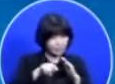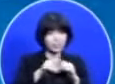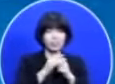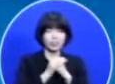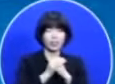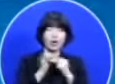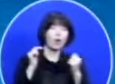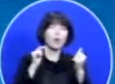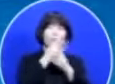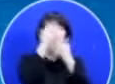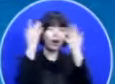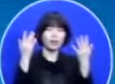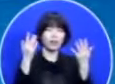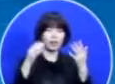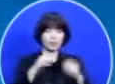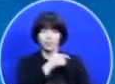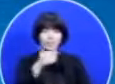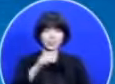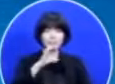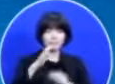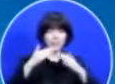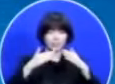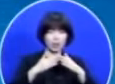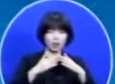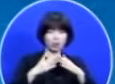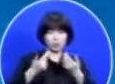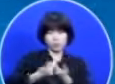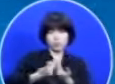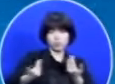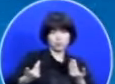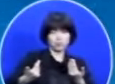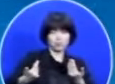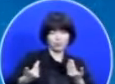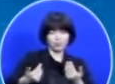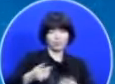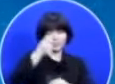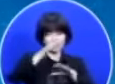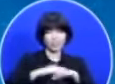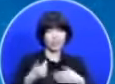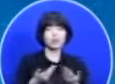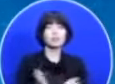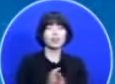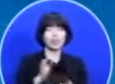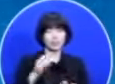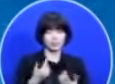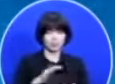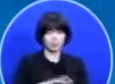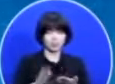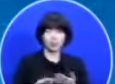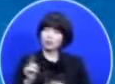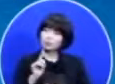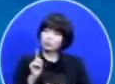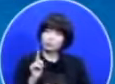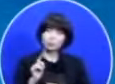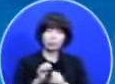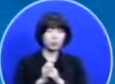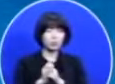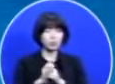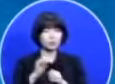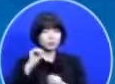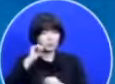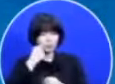화려한 대성당 하고는 너무나 대종 우 적인 예배당 입니다 특별한 장식도 없어요 그저